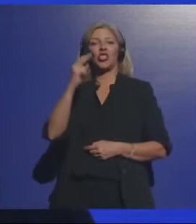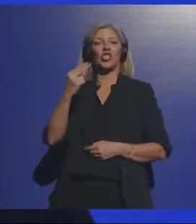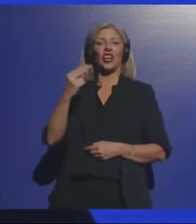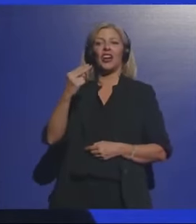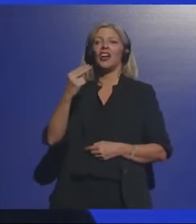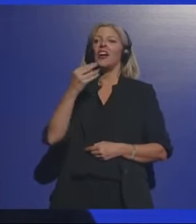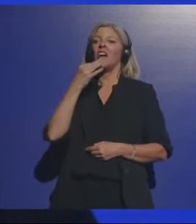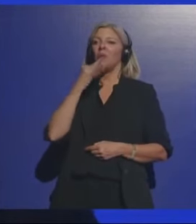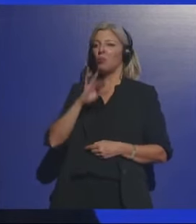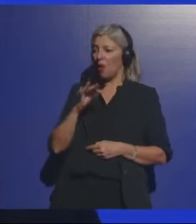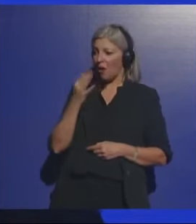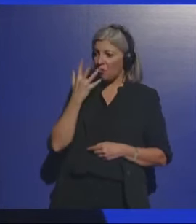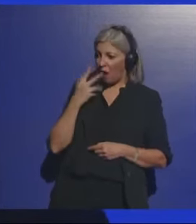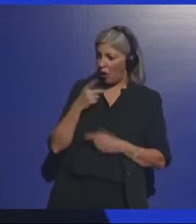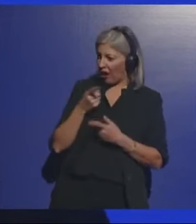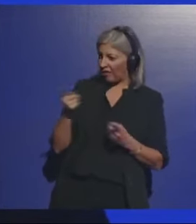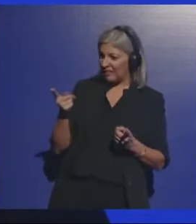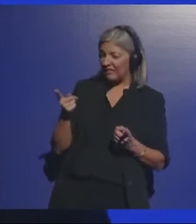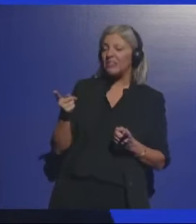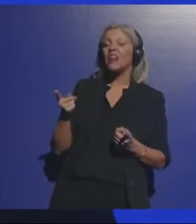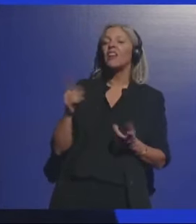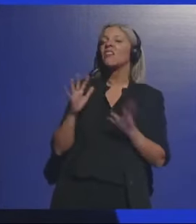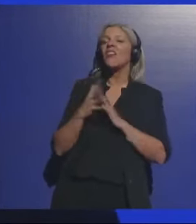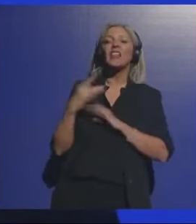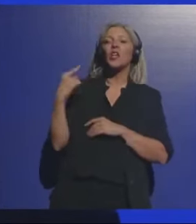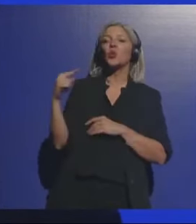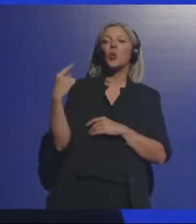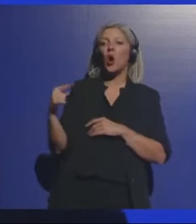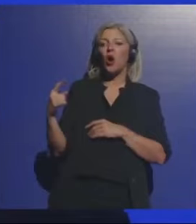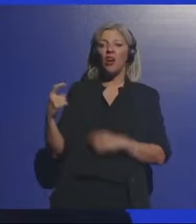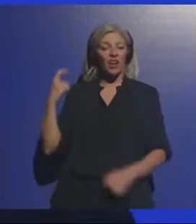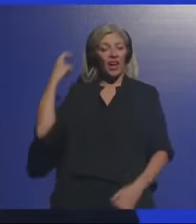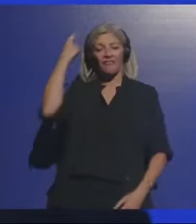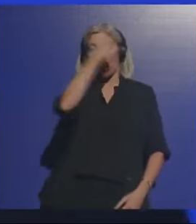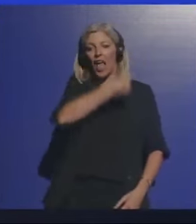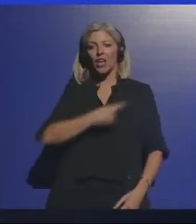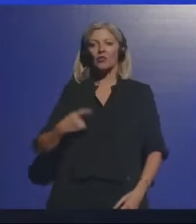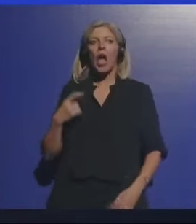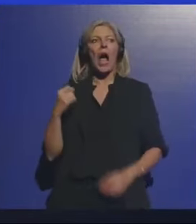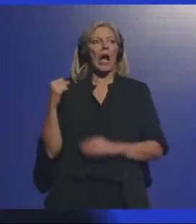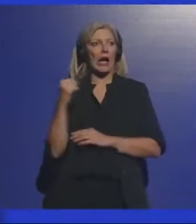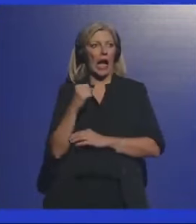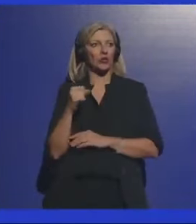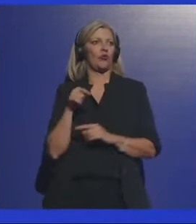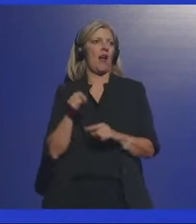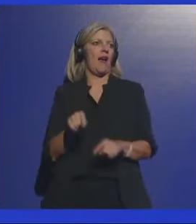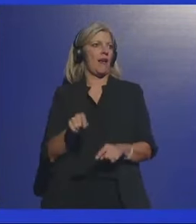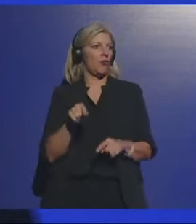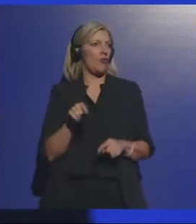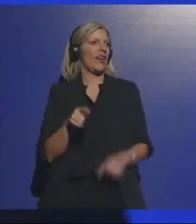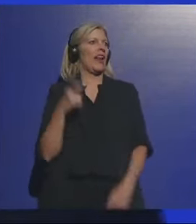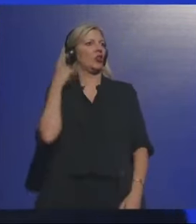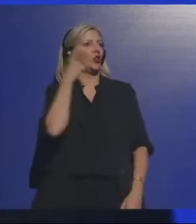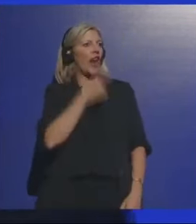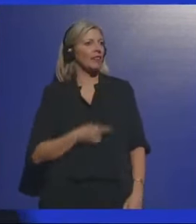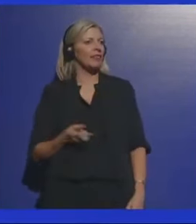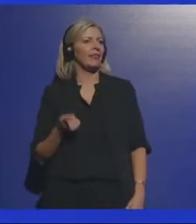tutto quello che desideravi sarà tuo cazzo Ecco che era